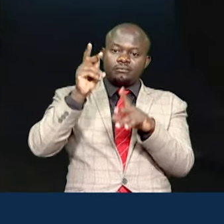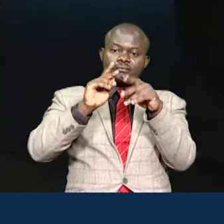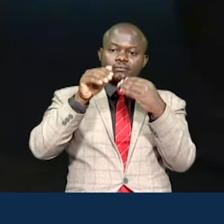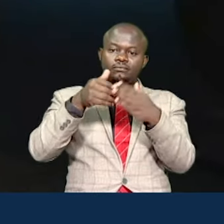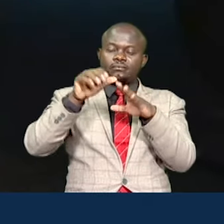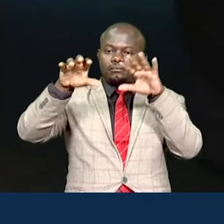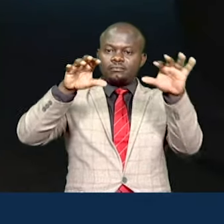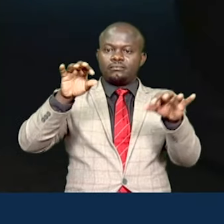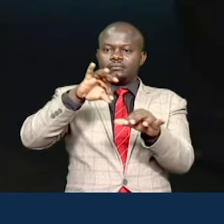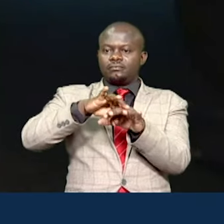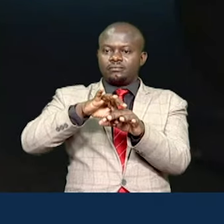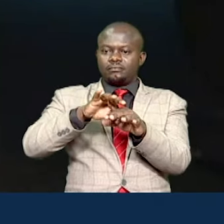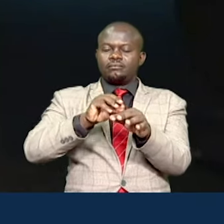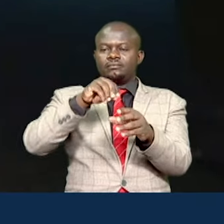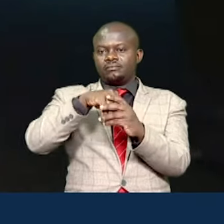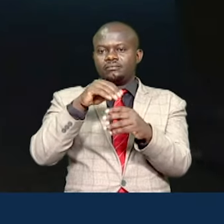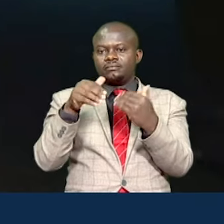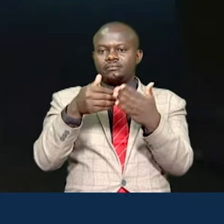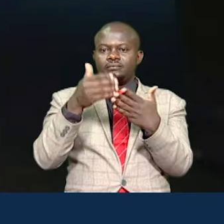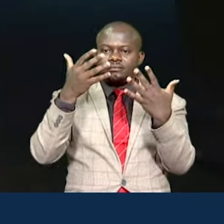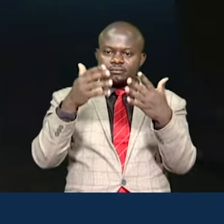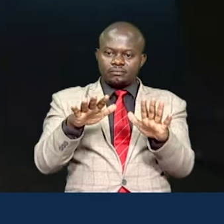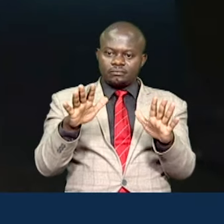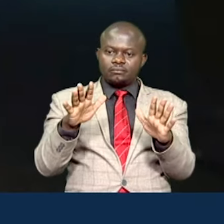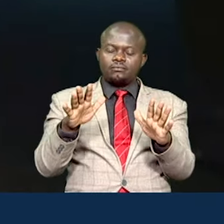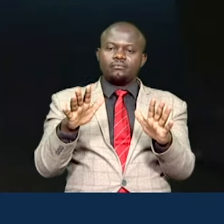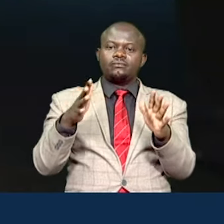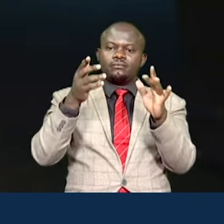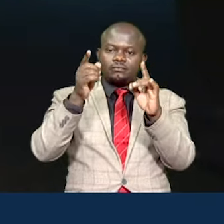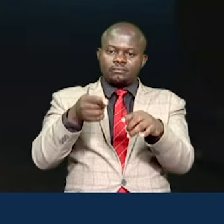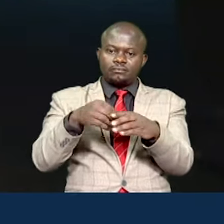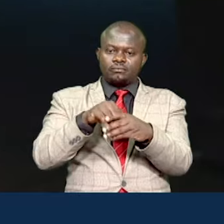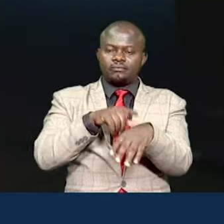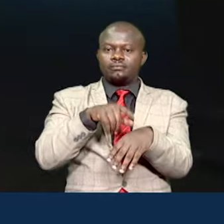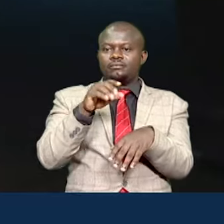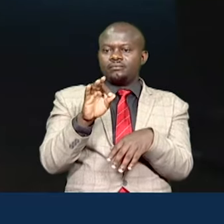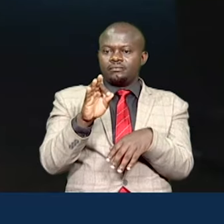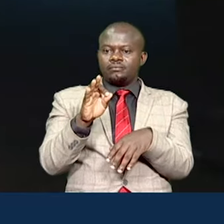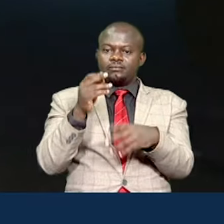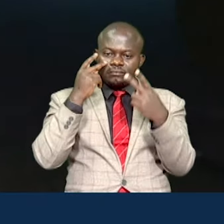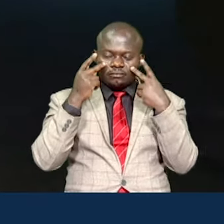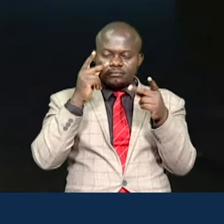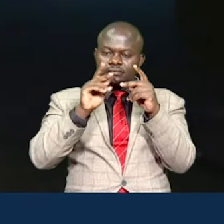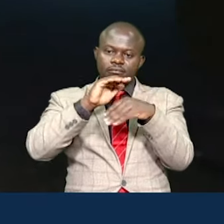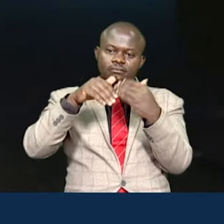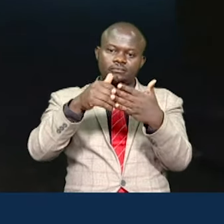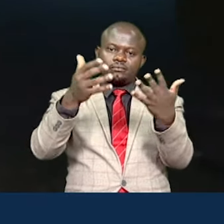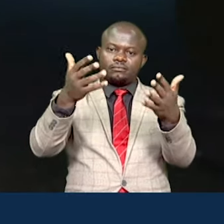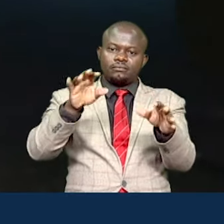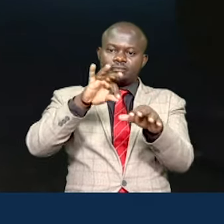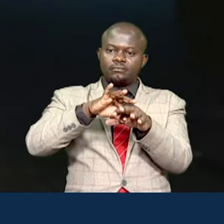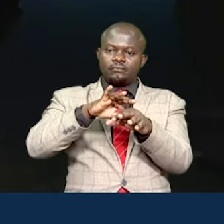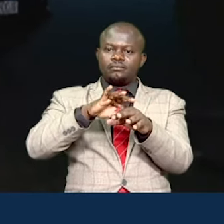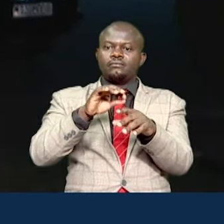site batoreragaho bose bari basoje byageze ku isaha ya saa 9 ubona bose barangije